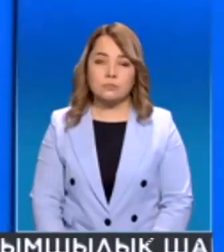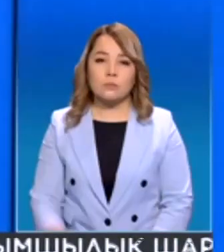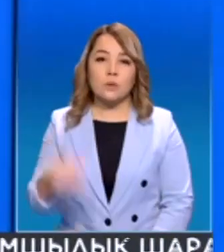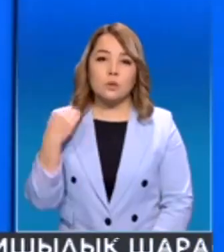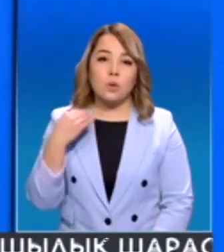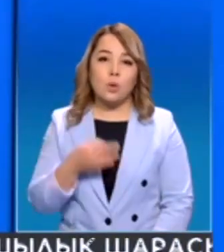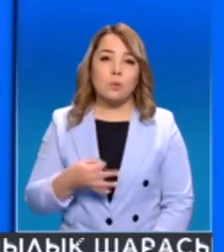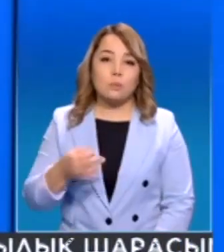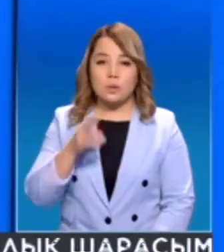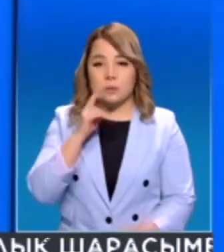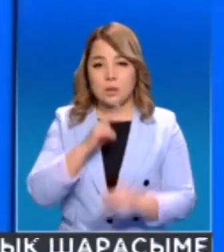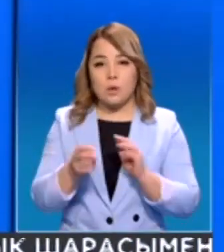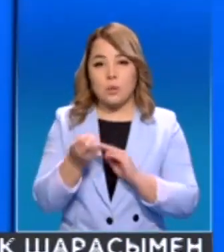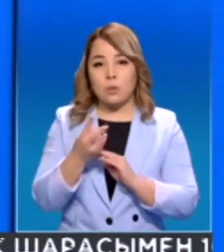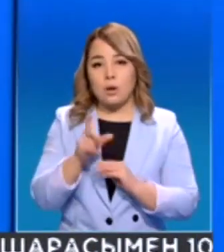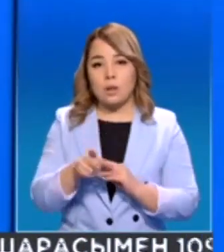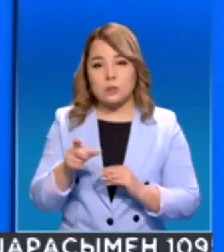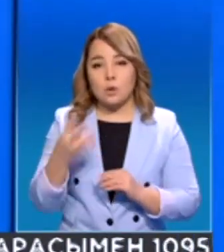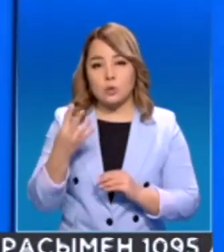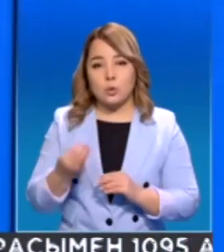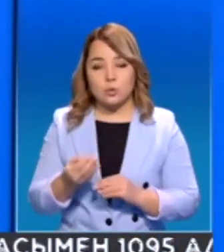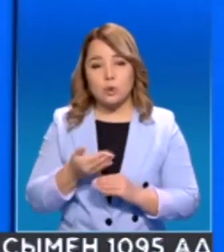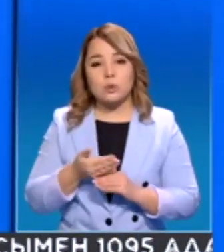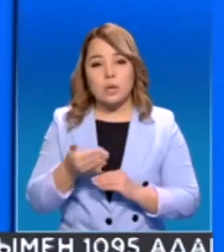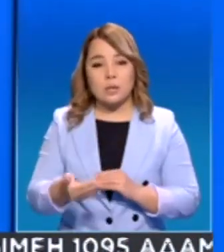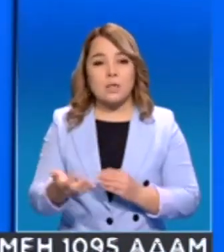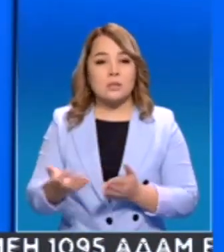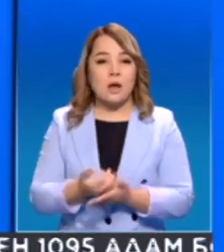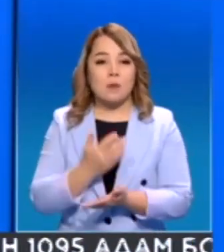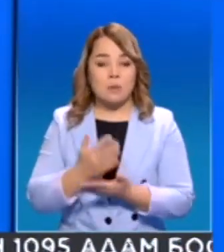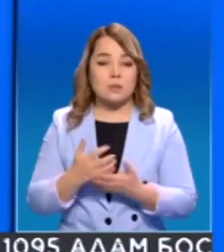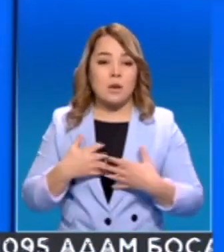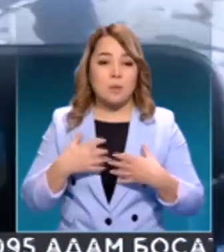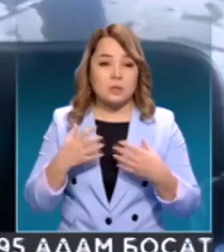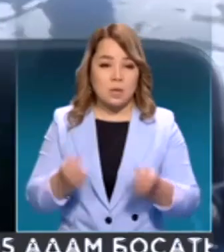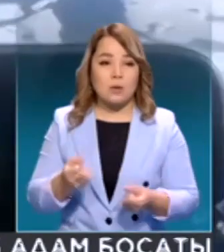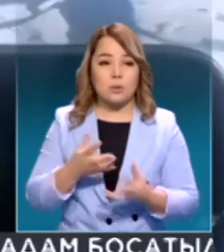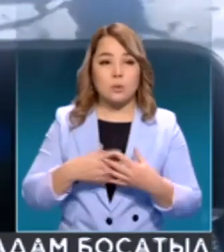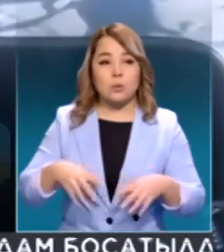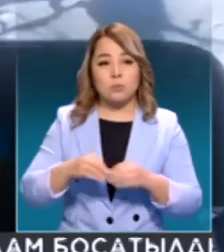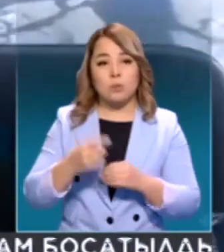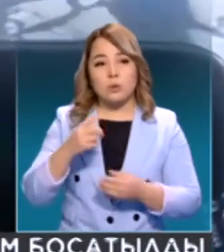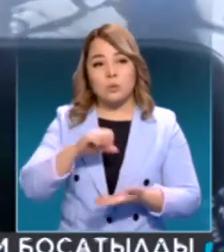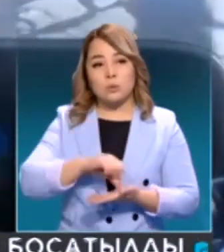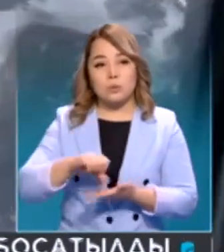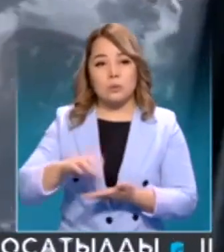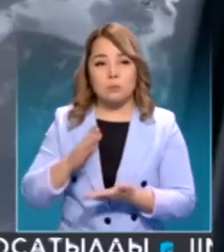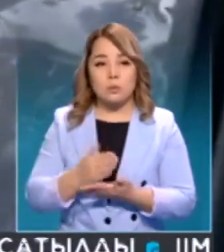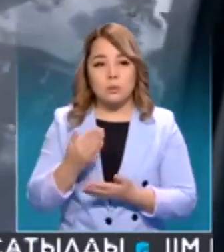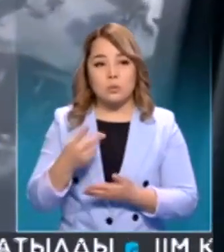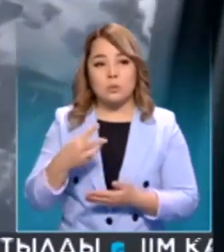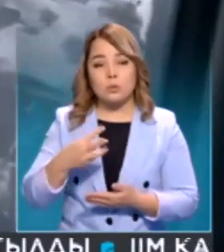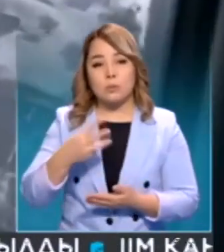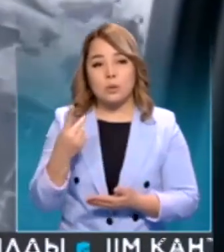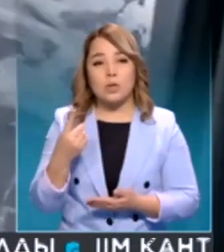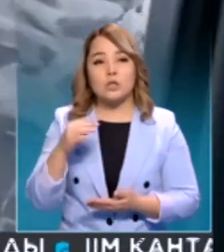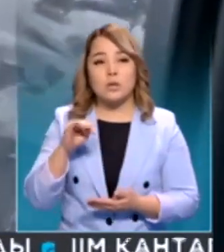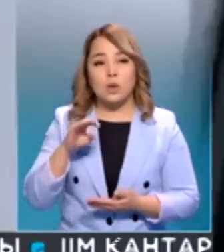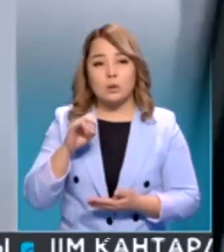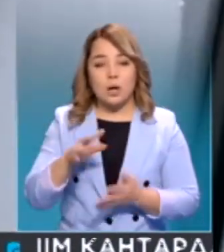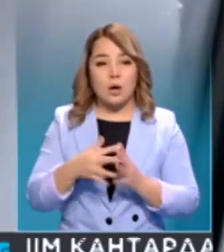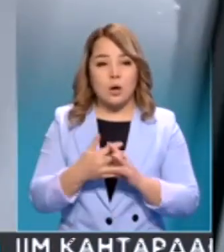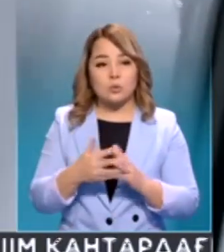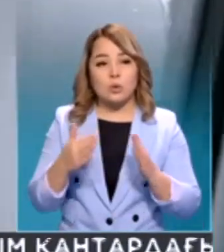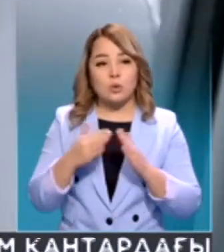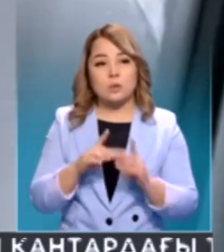Ал Түркістан облысында жоғалып кеткен 12 адам 4 күннен кейін аман есен табылды. Олардың барлығы бір отбасының мүшесі. 31 желтоқсан күні ауылдағы